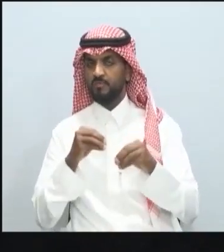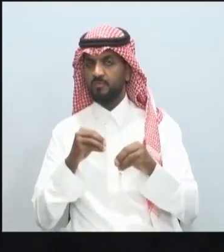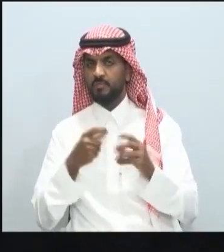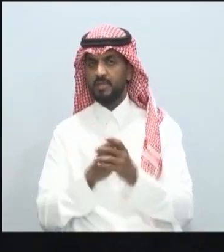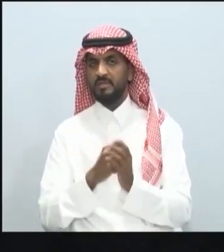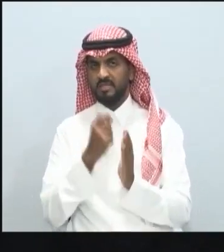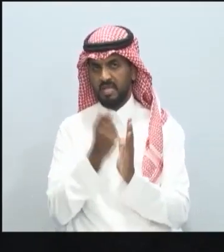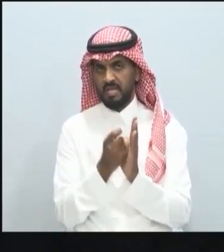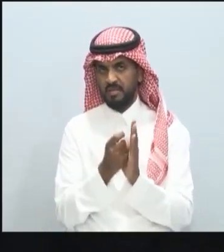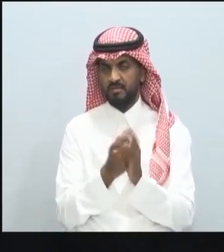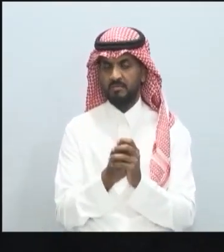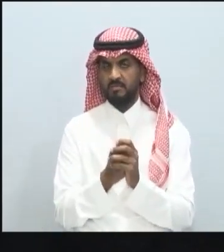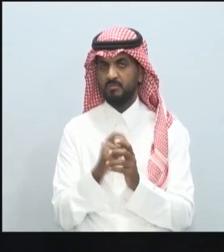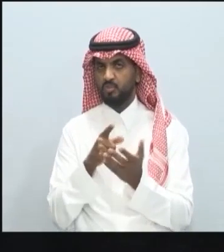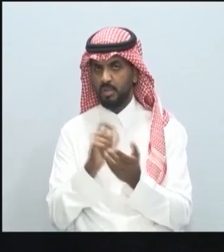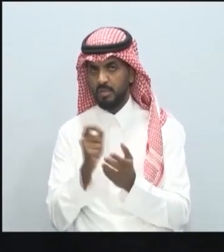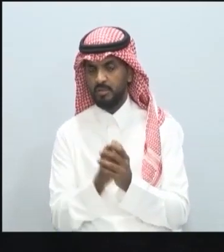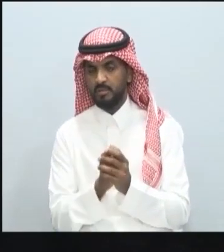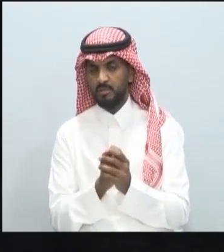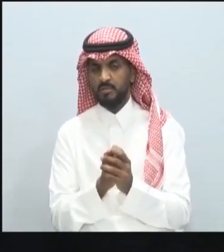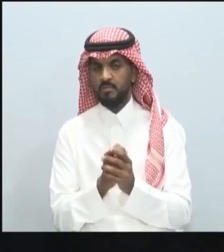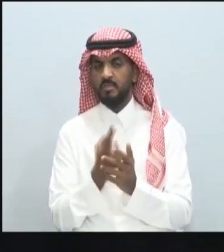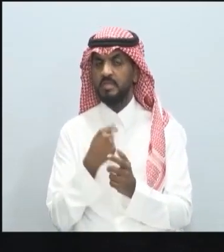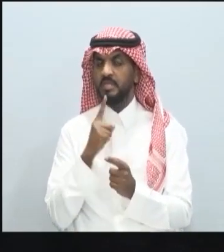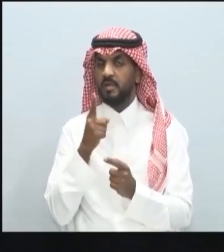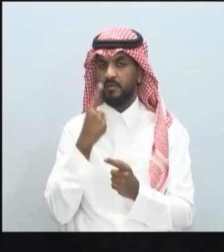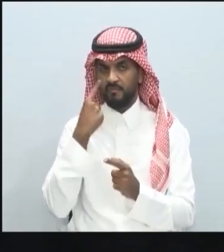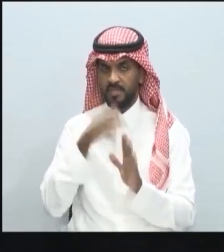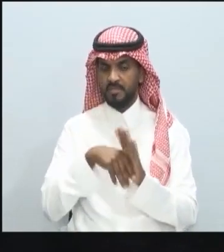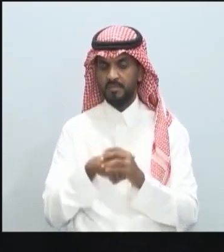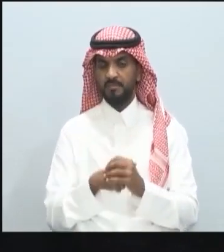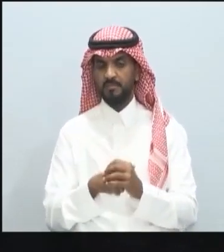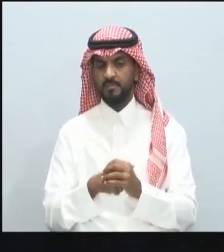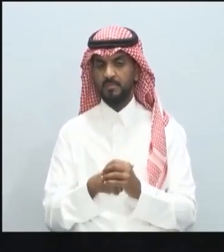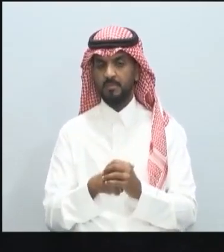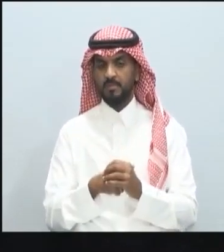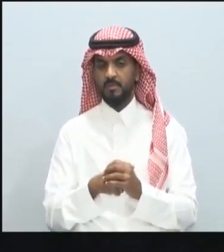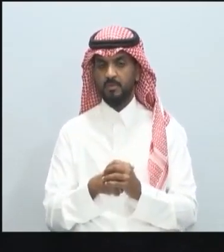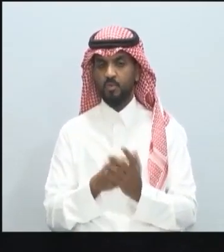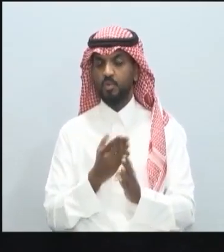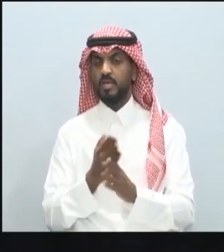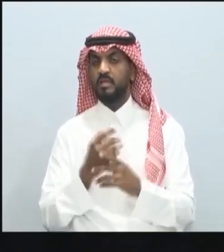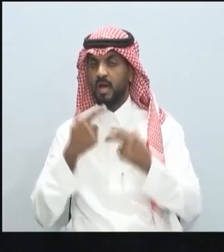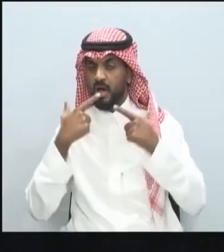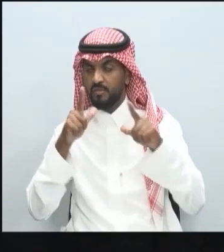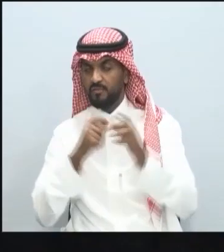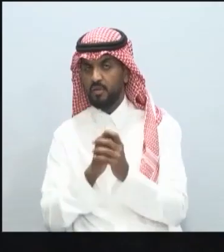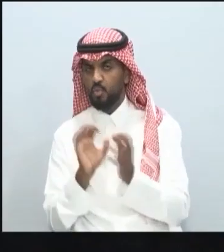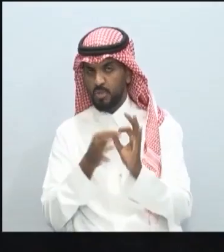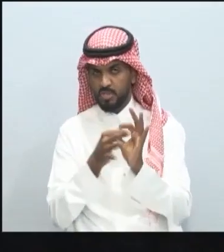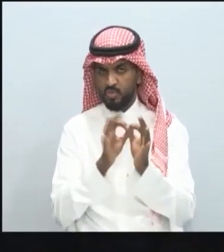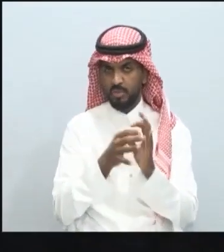التعليقات وهذه متروكه لكن تضيف ما الذي تراه في النص من بعض التعليقات وطريقه عرض الافكار وتسلسلها او ما